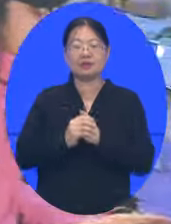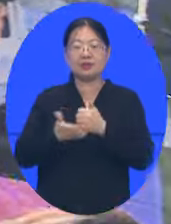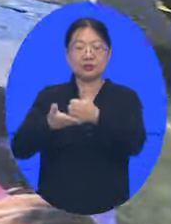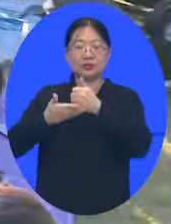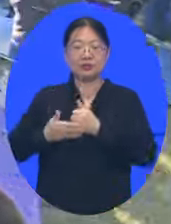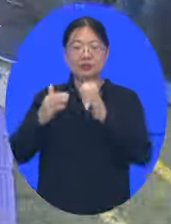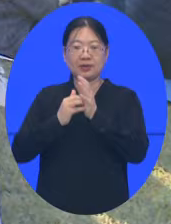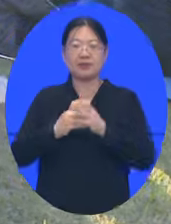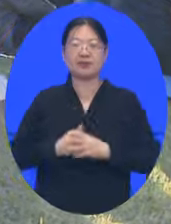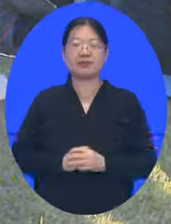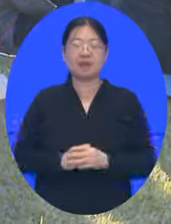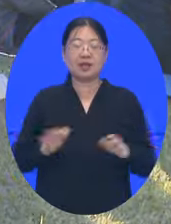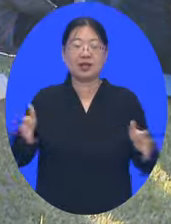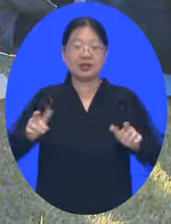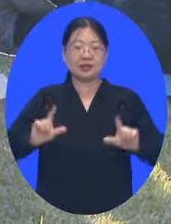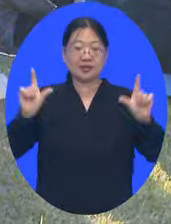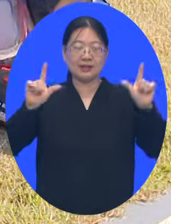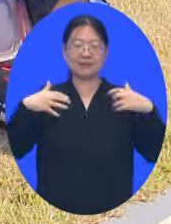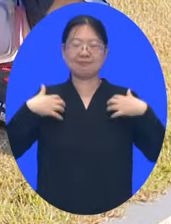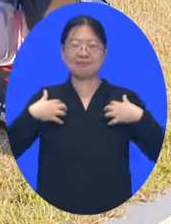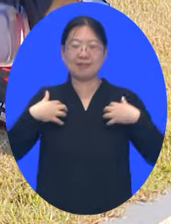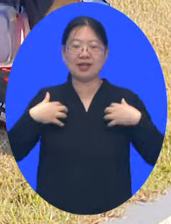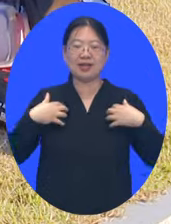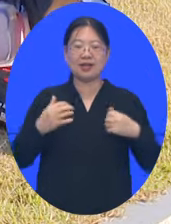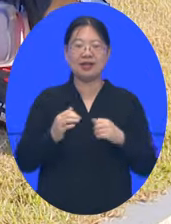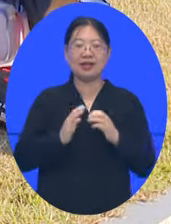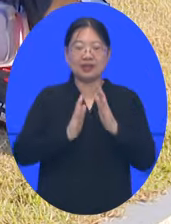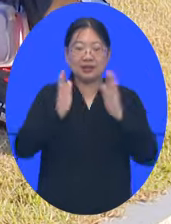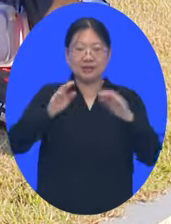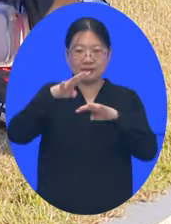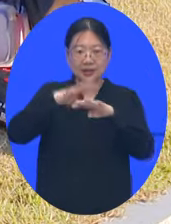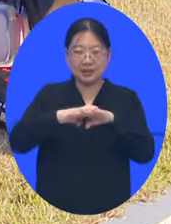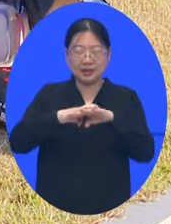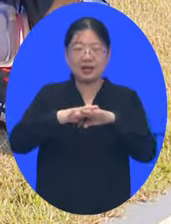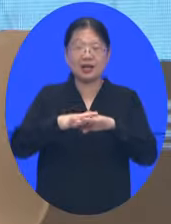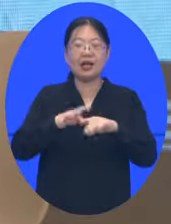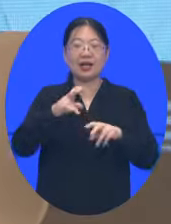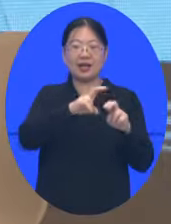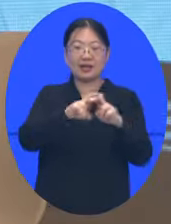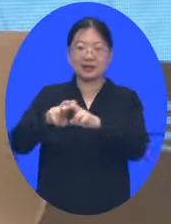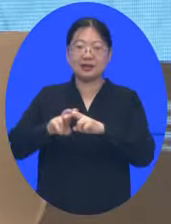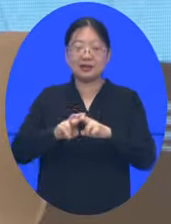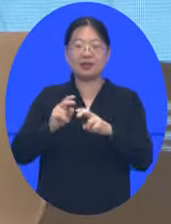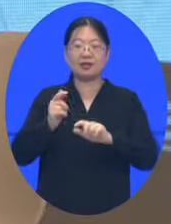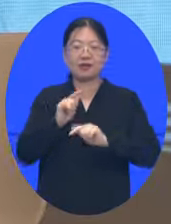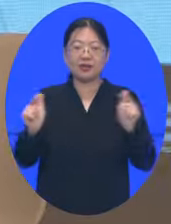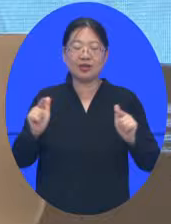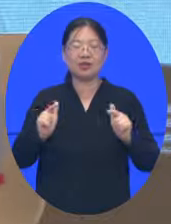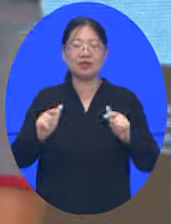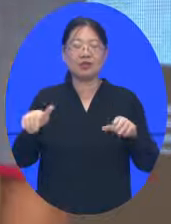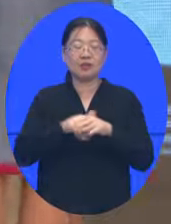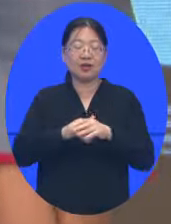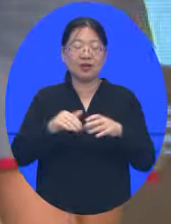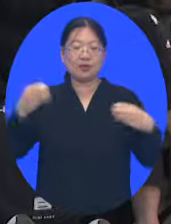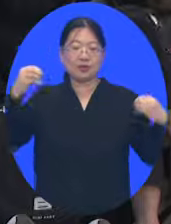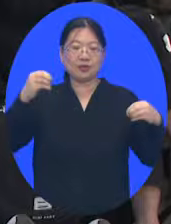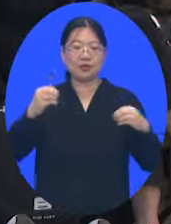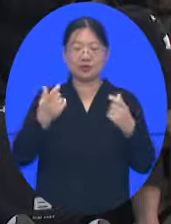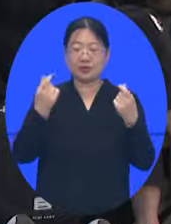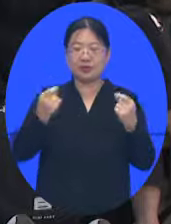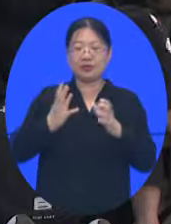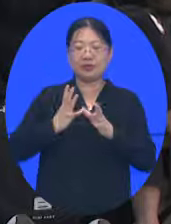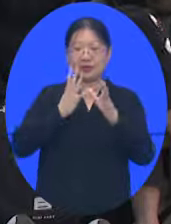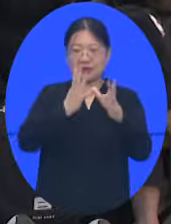초대를 받았습니다. 가을 날씨를 만끽하며 잔디밭에 돗자리를 깔고 다채로운 문화 공연과 함께 소풍처럼